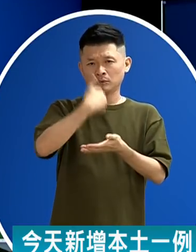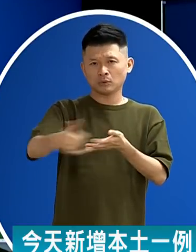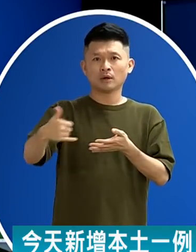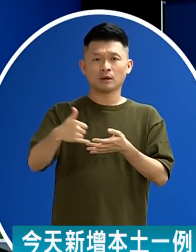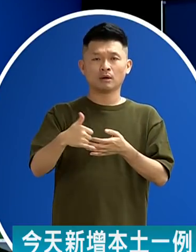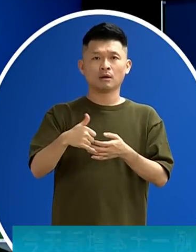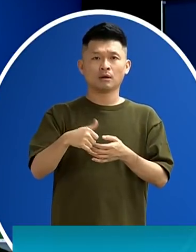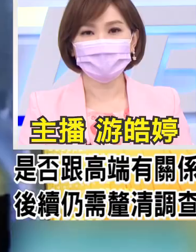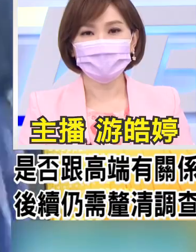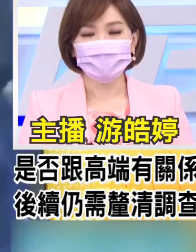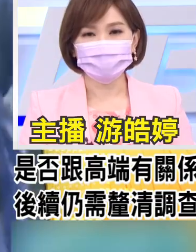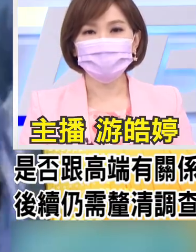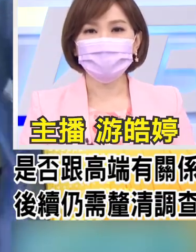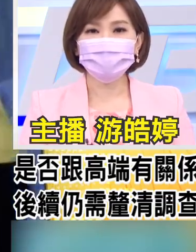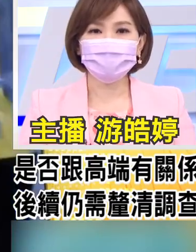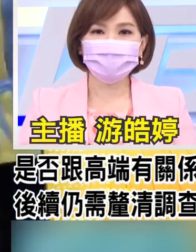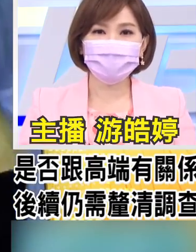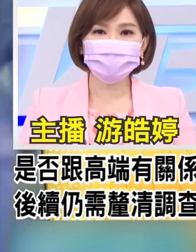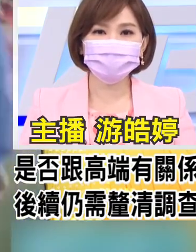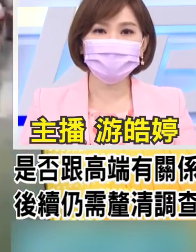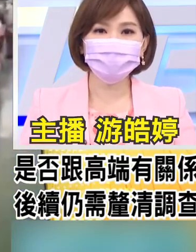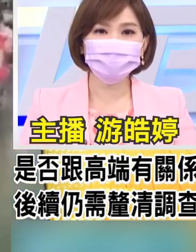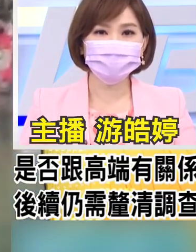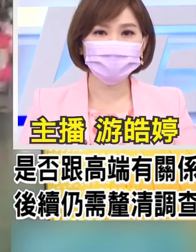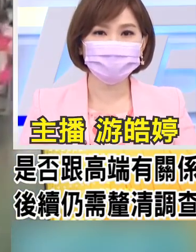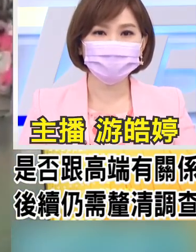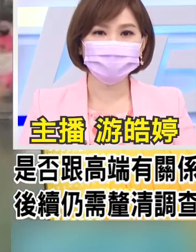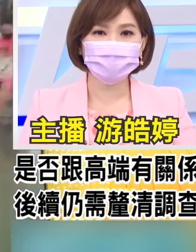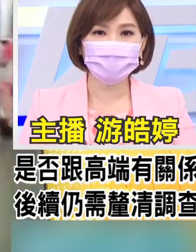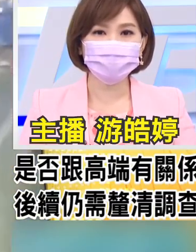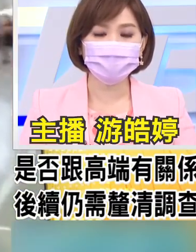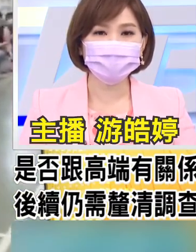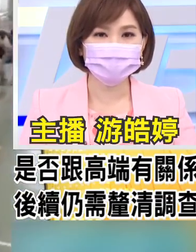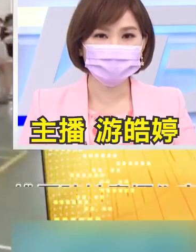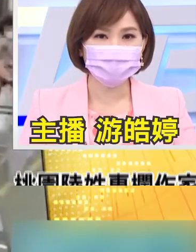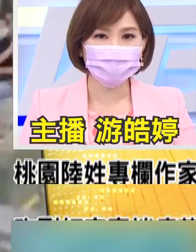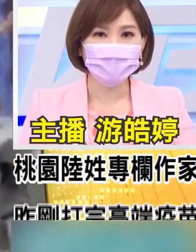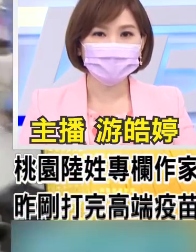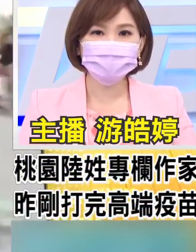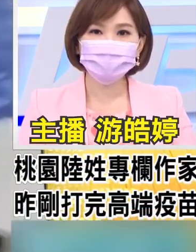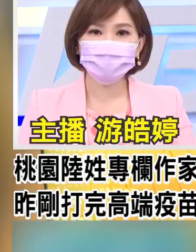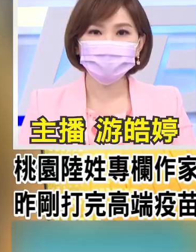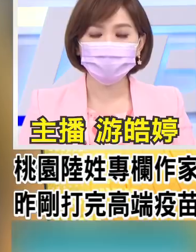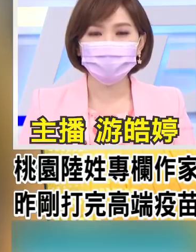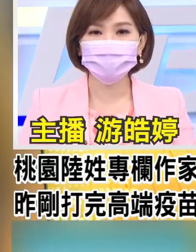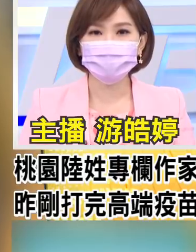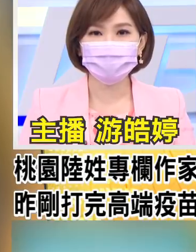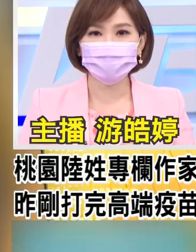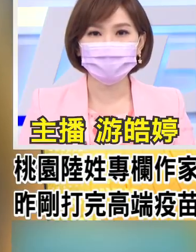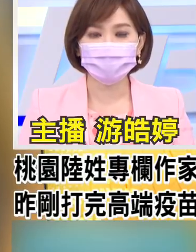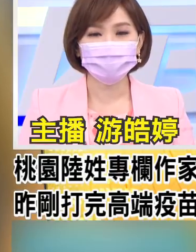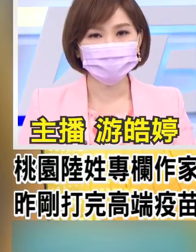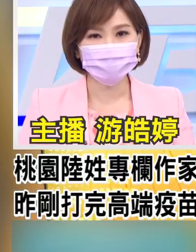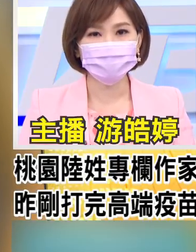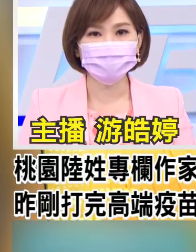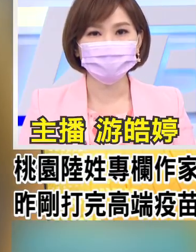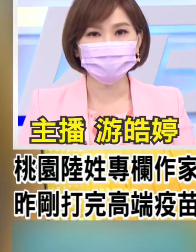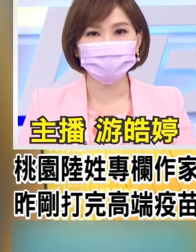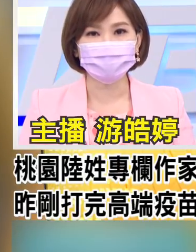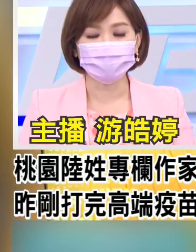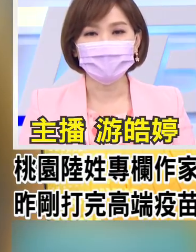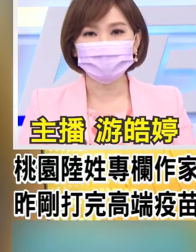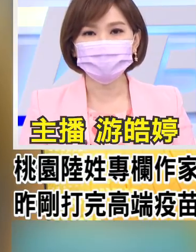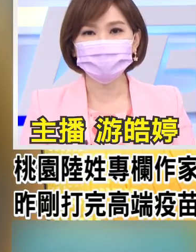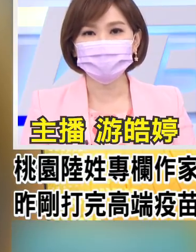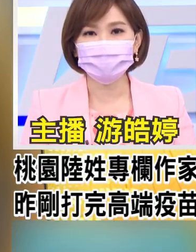良率是多少？还有 争议话题来看，西雅图极品咖啡遭网络媒体揭露疑似贩售过期的咖啡包，业者是曾